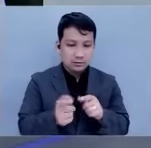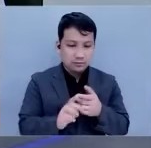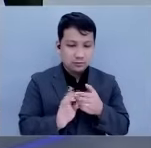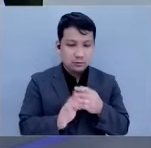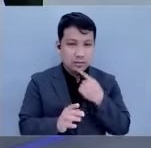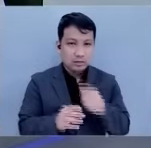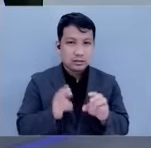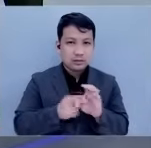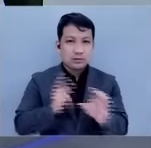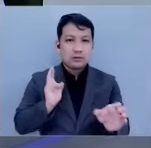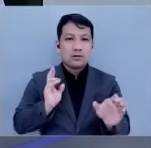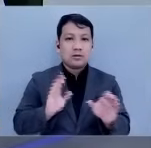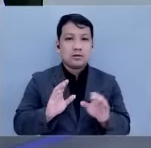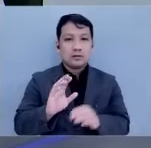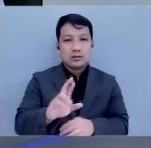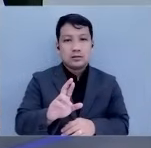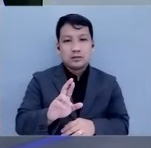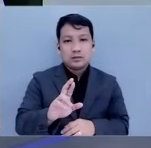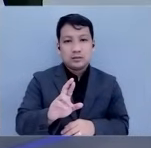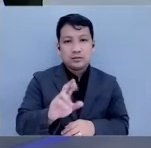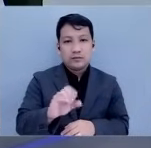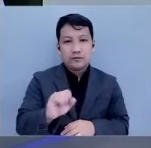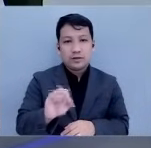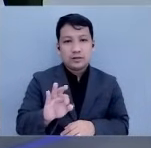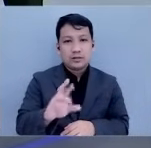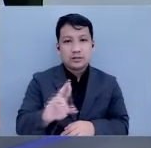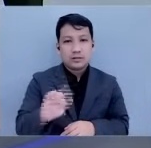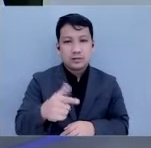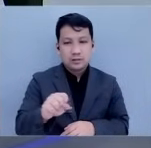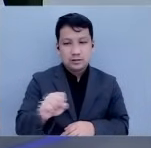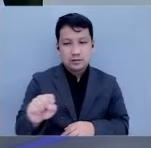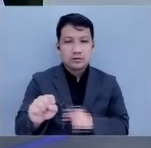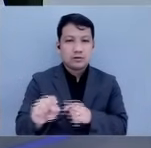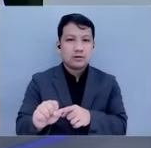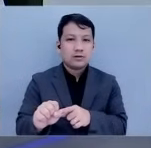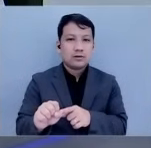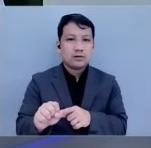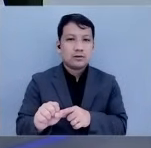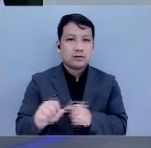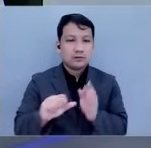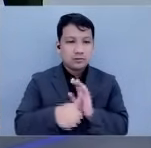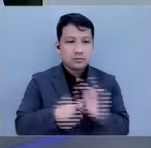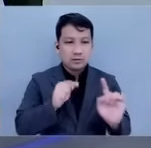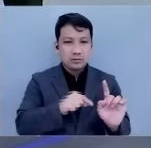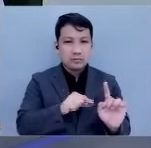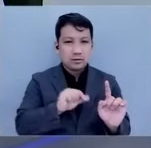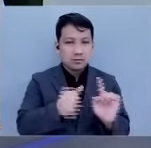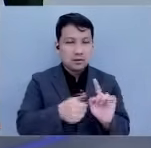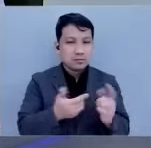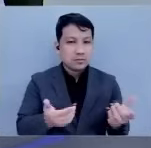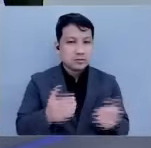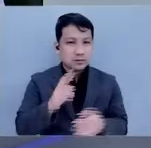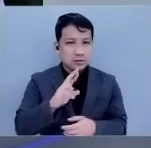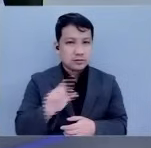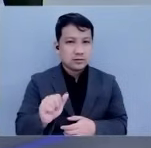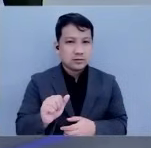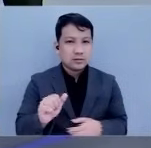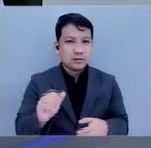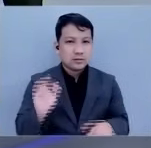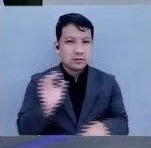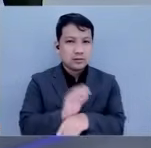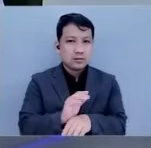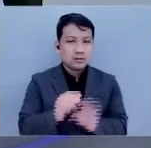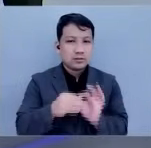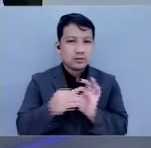dating Bucor Chief Rafael Ragos, ang isa sa mga state witnesses na dumidiin kay De Lima. Ayon kay Ragos, pinilit lamang daw siya